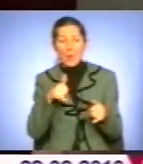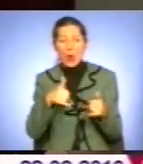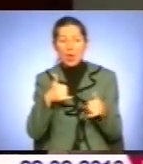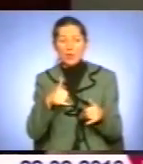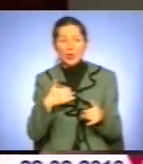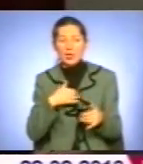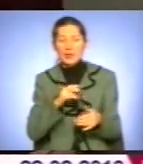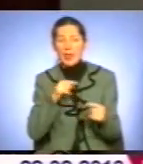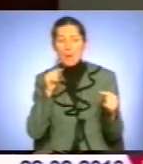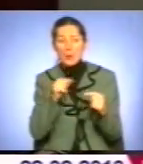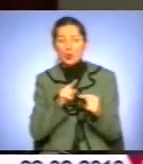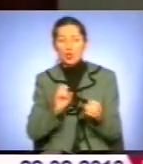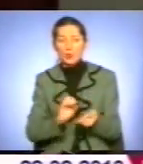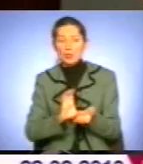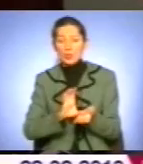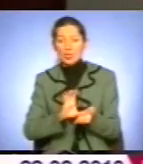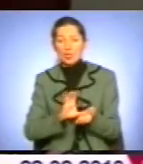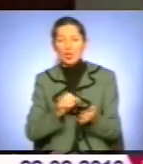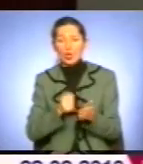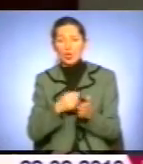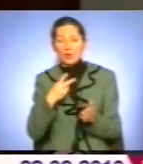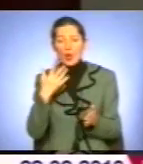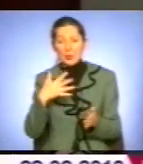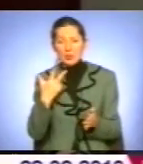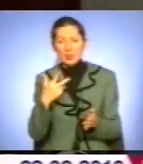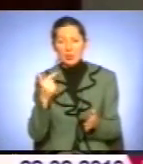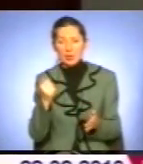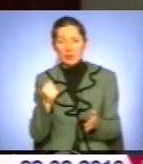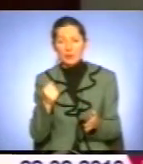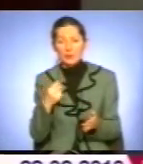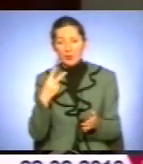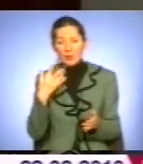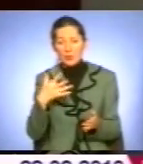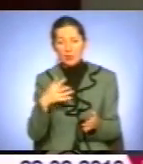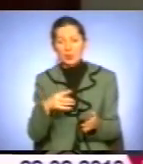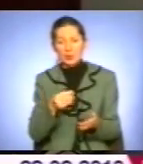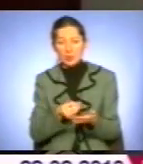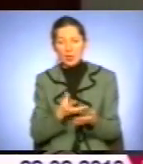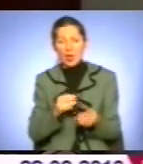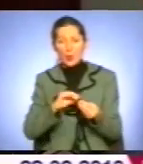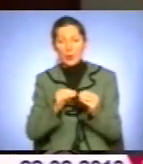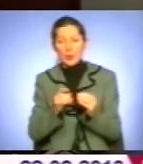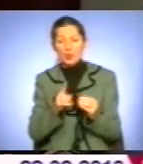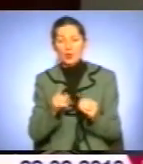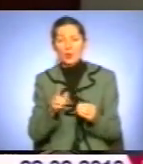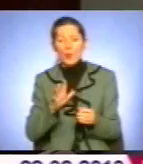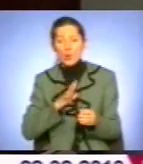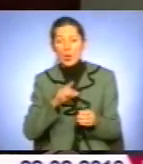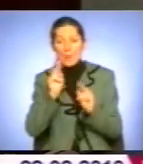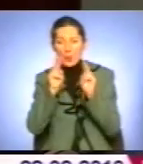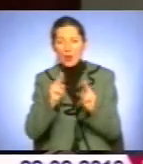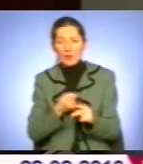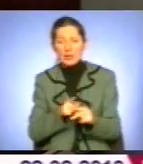тариф до 2,50 чи там, до 3 гривні, там, я не знаю, як вони там вирішать, здається, до 2,50 збоку, що ціна. Але проблема, щоб дотримували справи, які